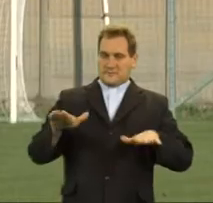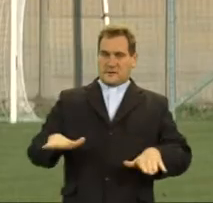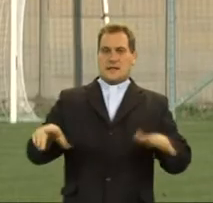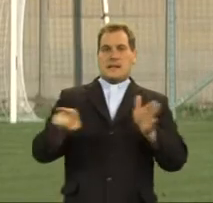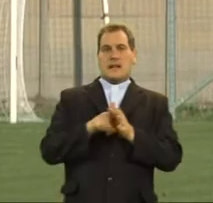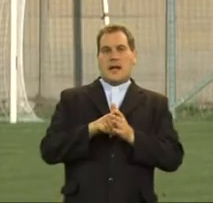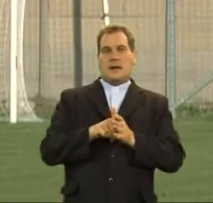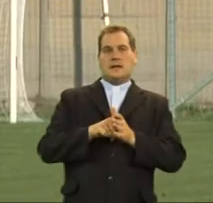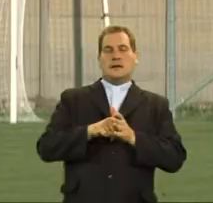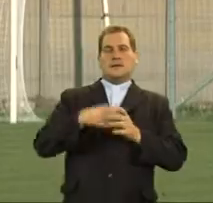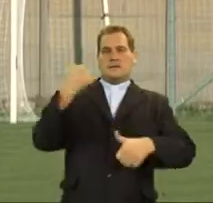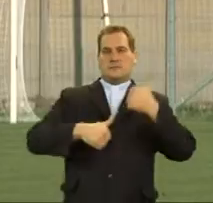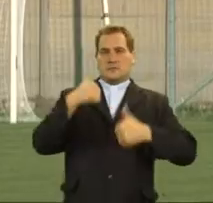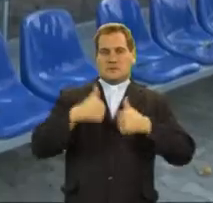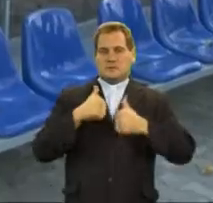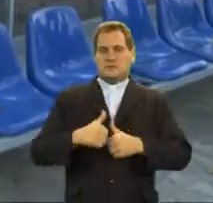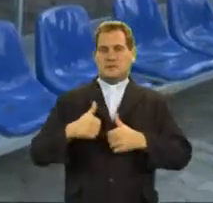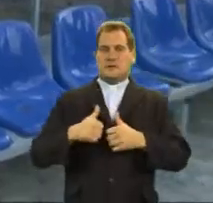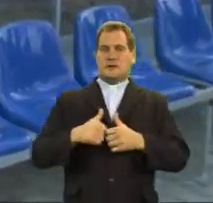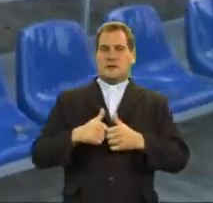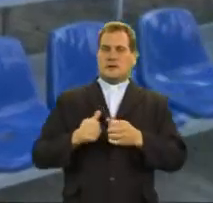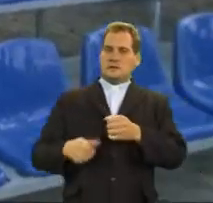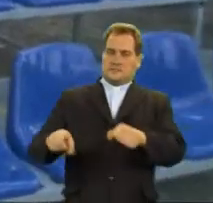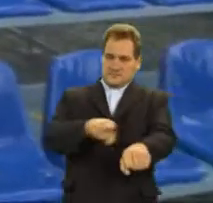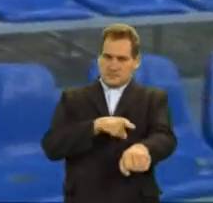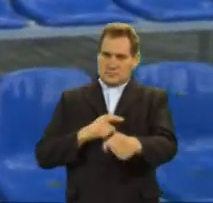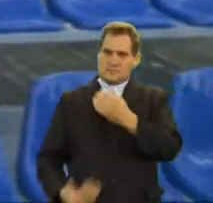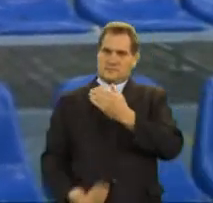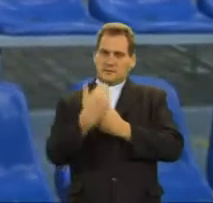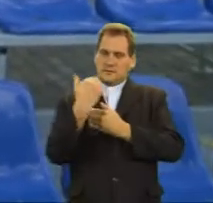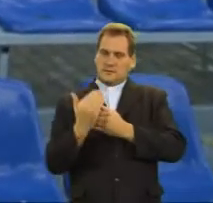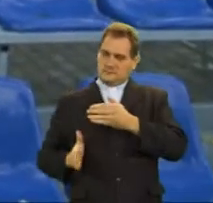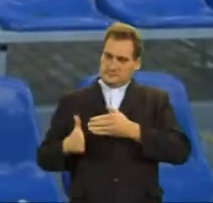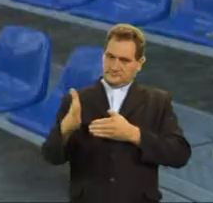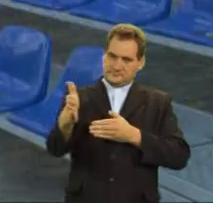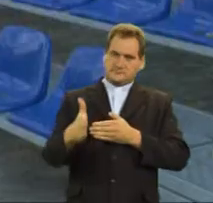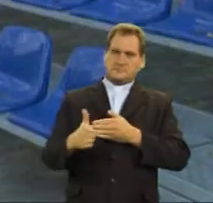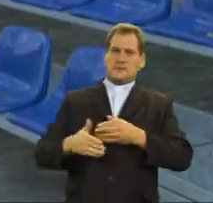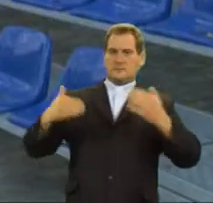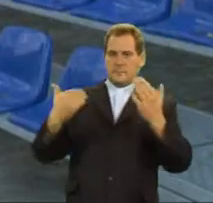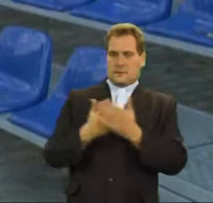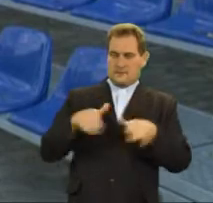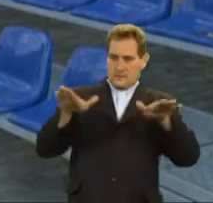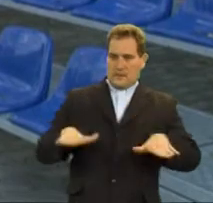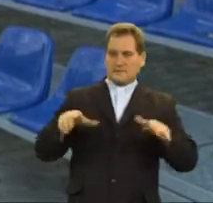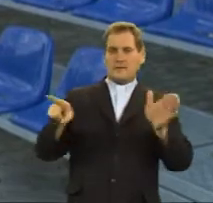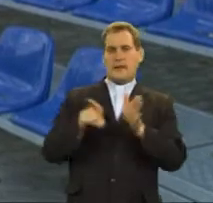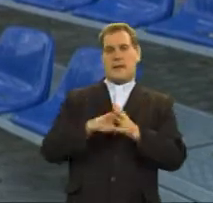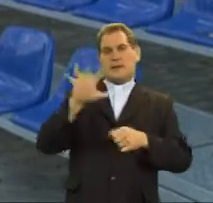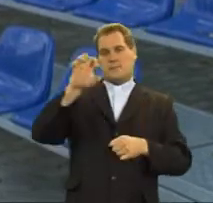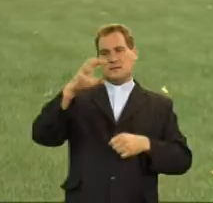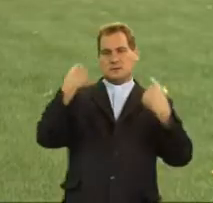bramkami stanęły specjalne piłkochwyty, a wzdłuż wschodniej strony boiska zainstalowano trybuny, które mogą pomieścić 500